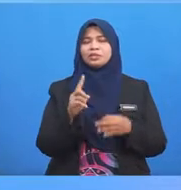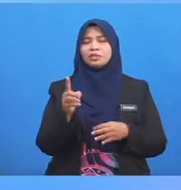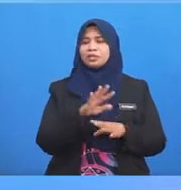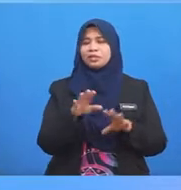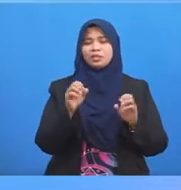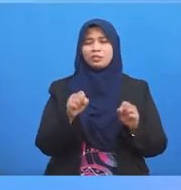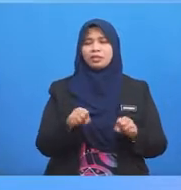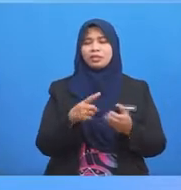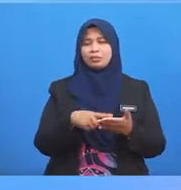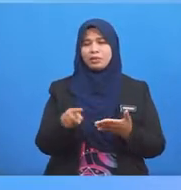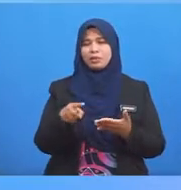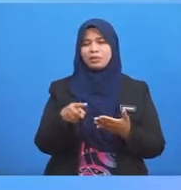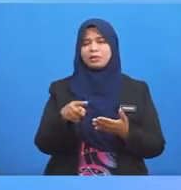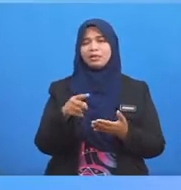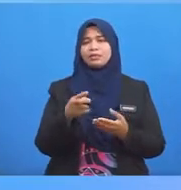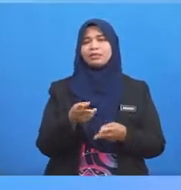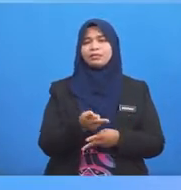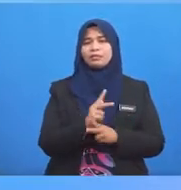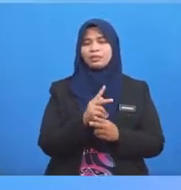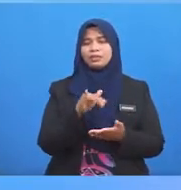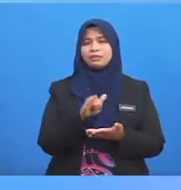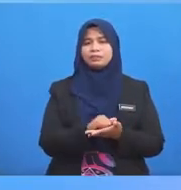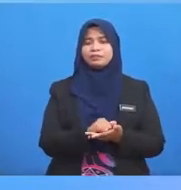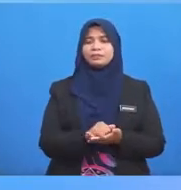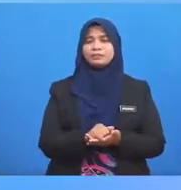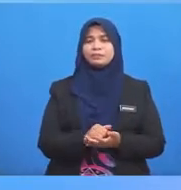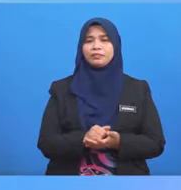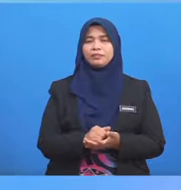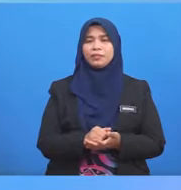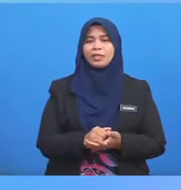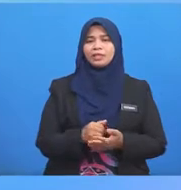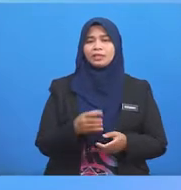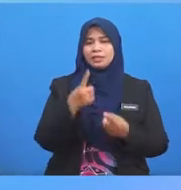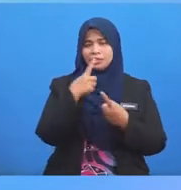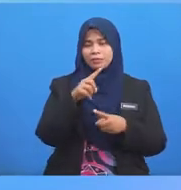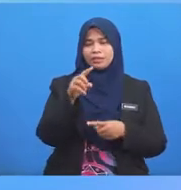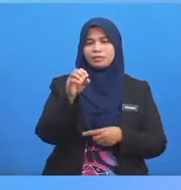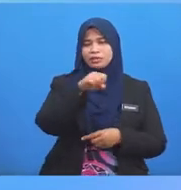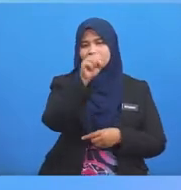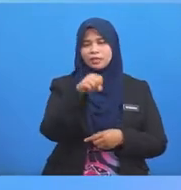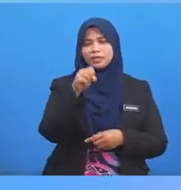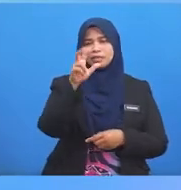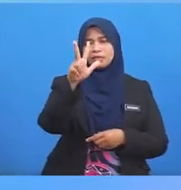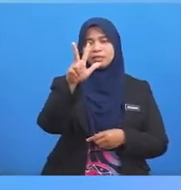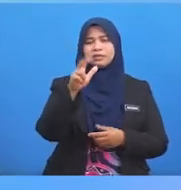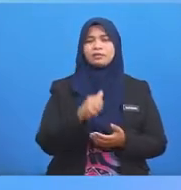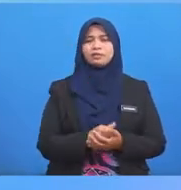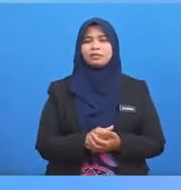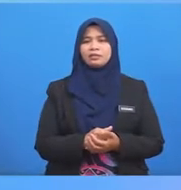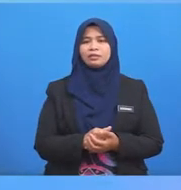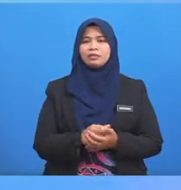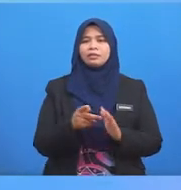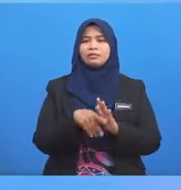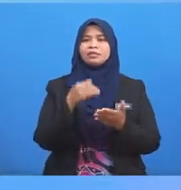dalam tempoh yang ditetapkan. Manakala jawapan bagi situasi tiga iaitu